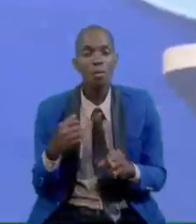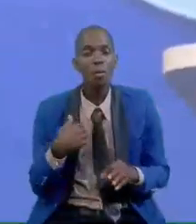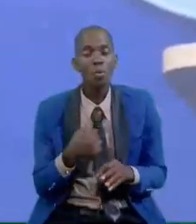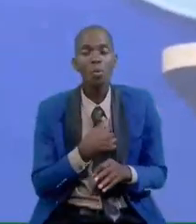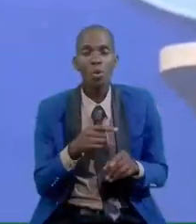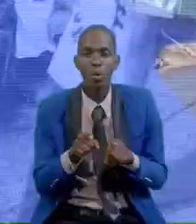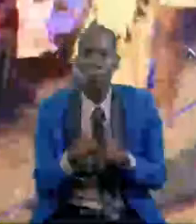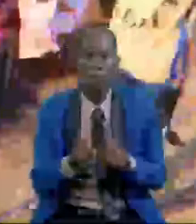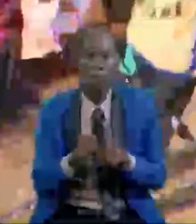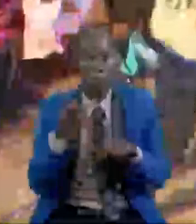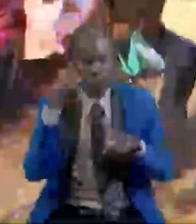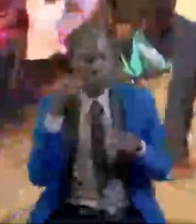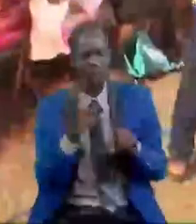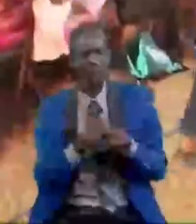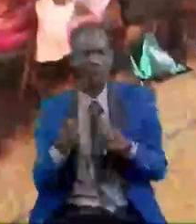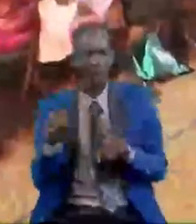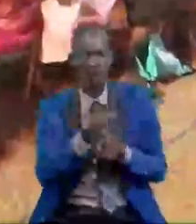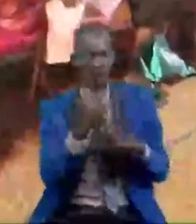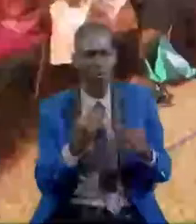Maintenant, nous sommes d'accord. Tu vas libre.